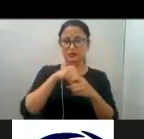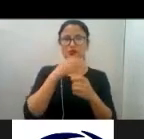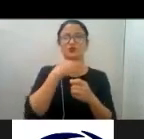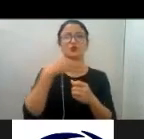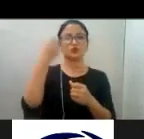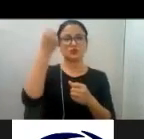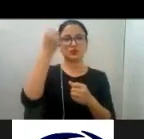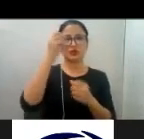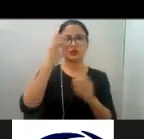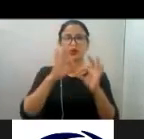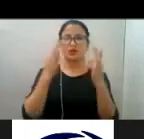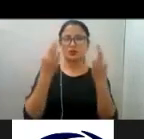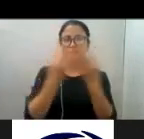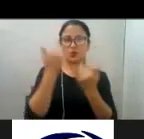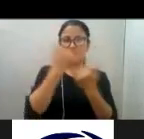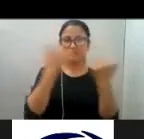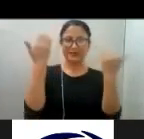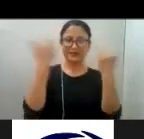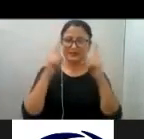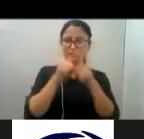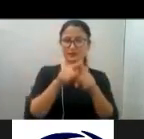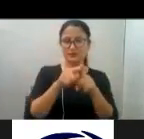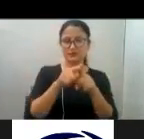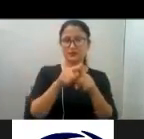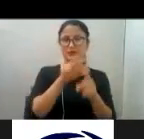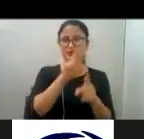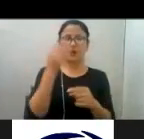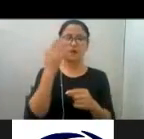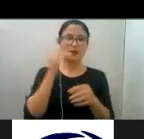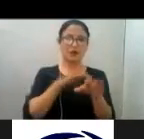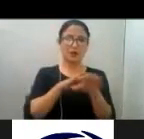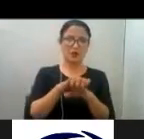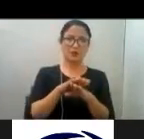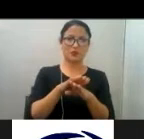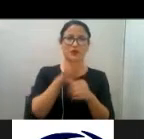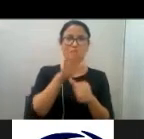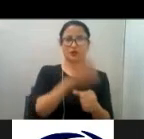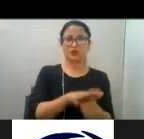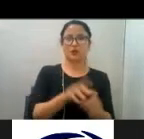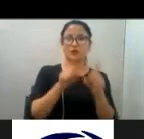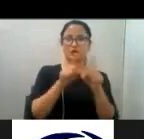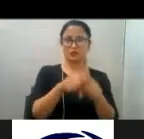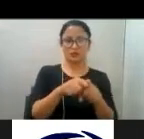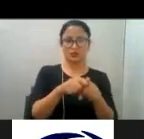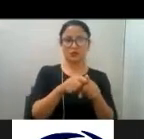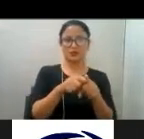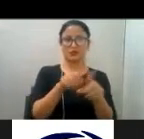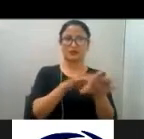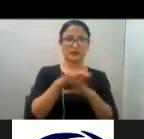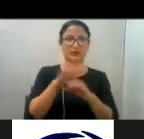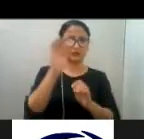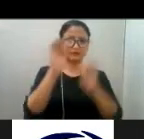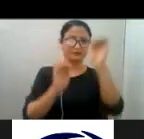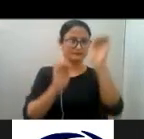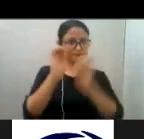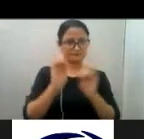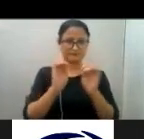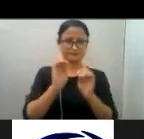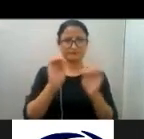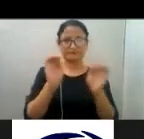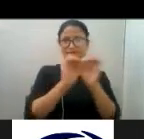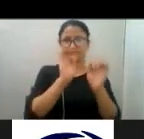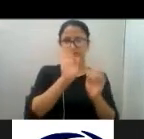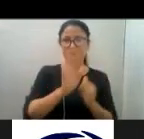सुसाइड चाहिँ विशेष गरी लैङ्गिक हिंसासँग नै र महिलाहरूमाथि हुने दमनसँग चाहिँ एकदम धेरै सम्बन्धित